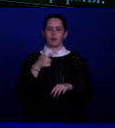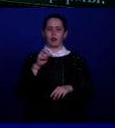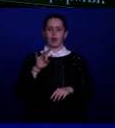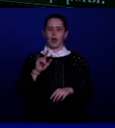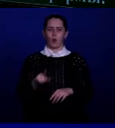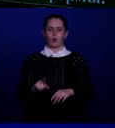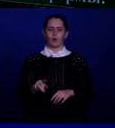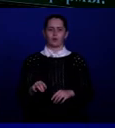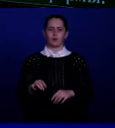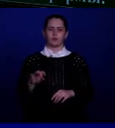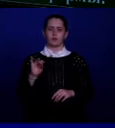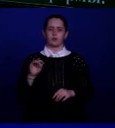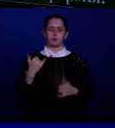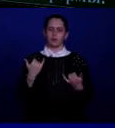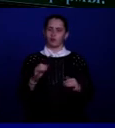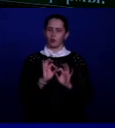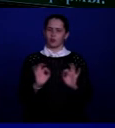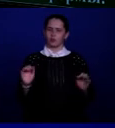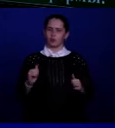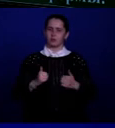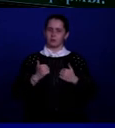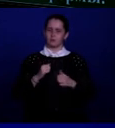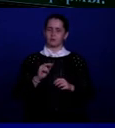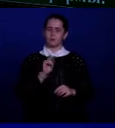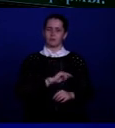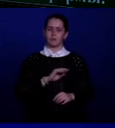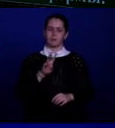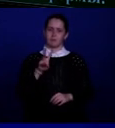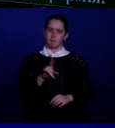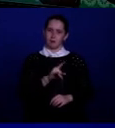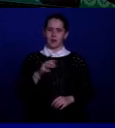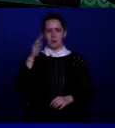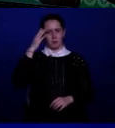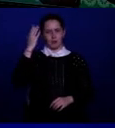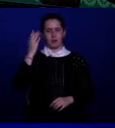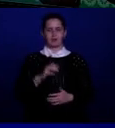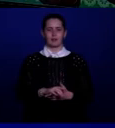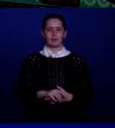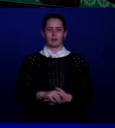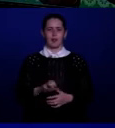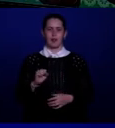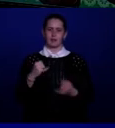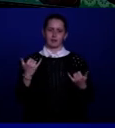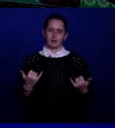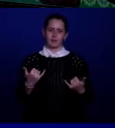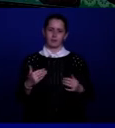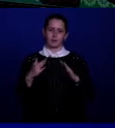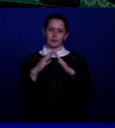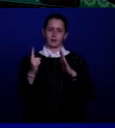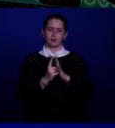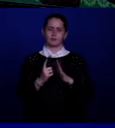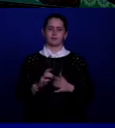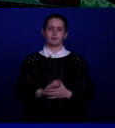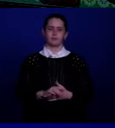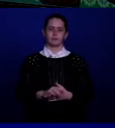Мы сегодня очень хорошо поработали. Мы молодцы. А теперь домашнее